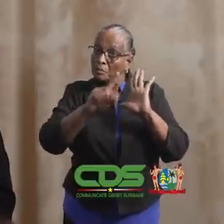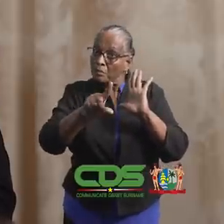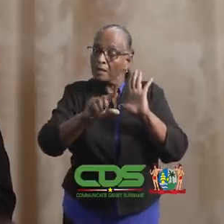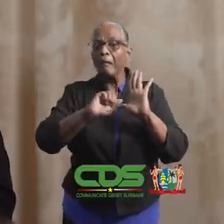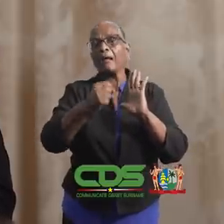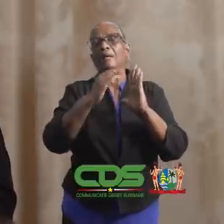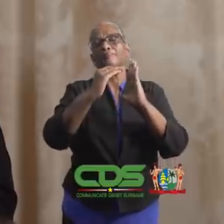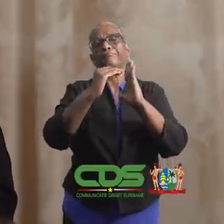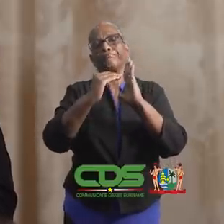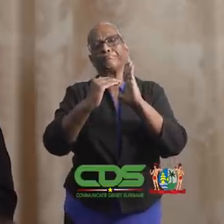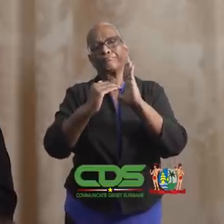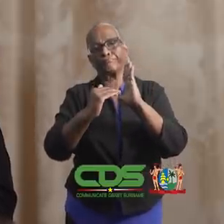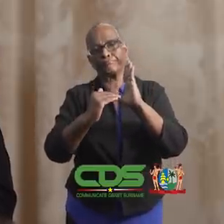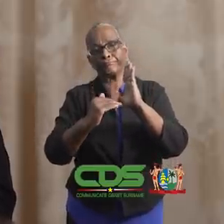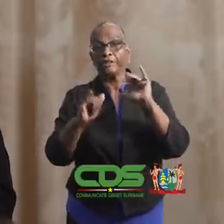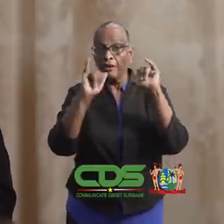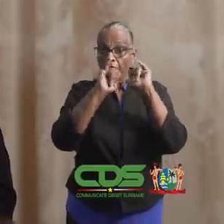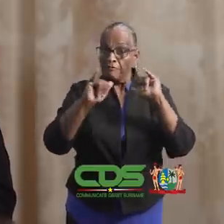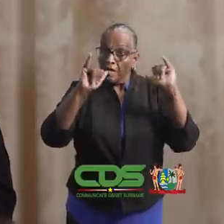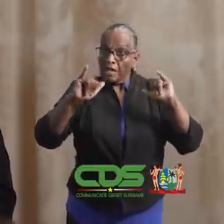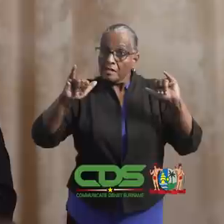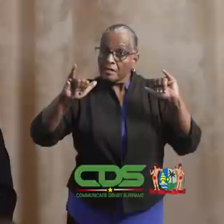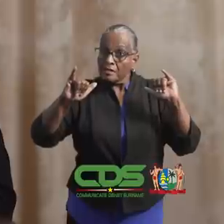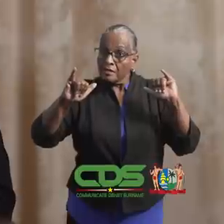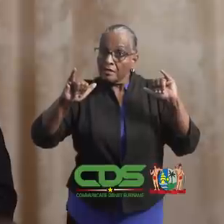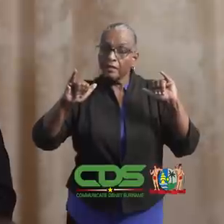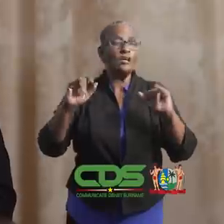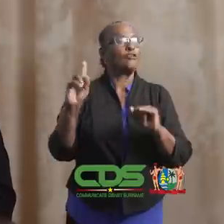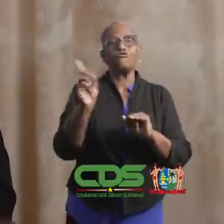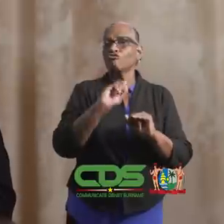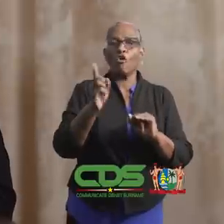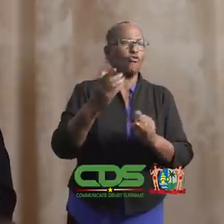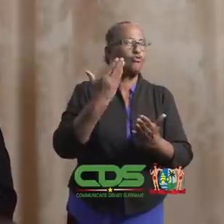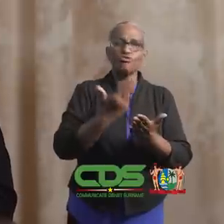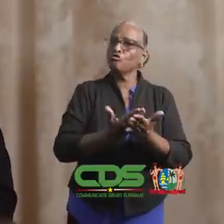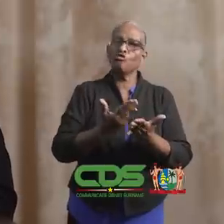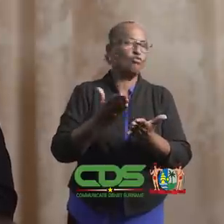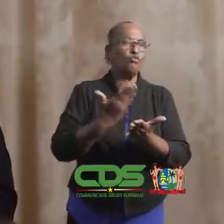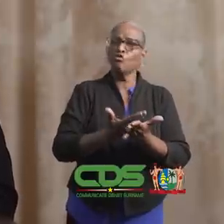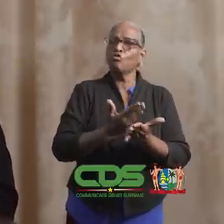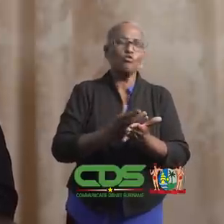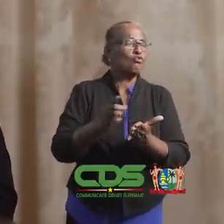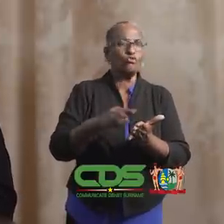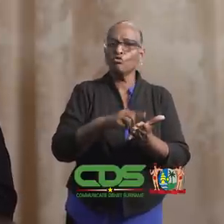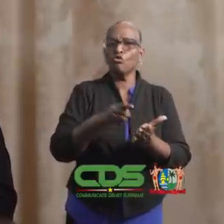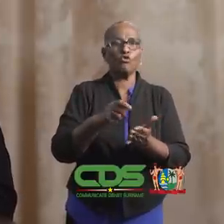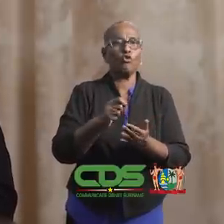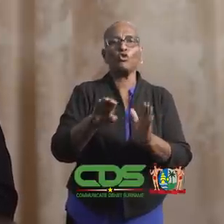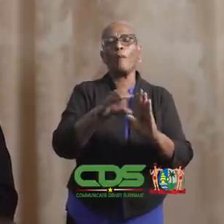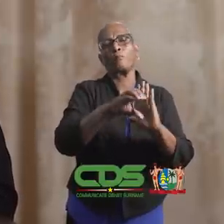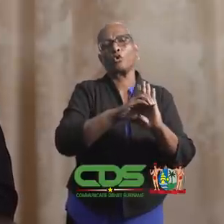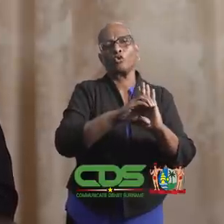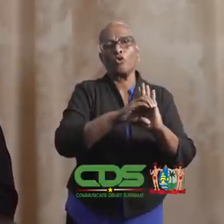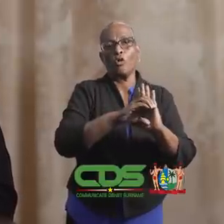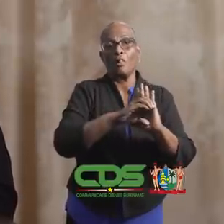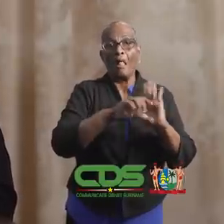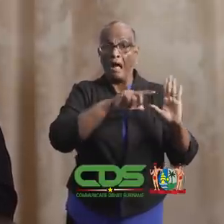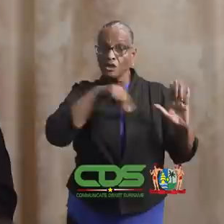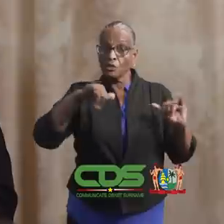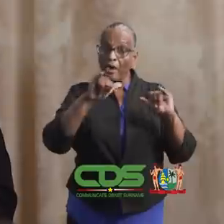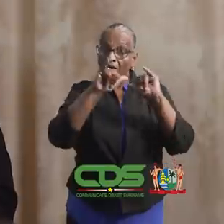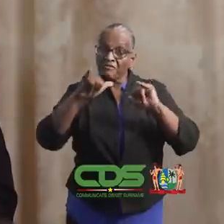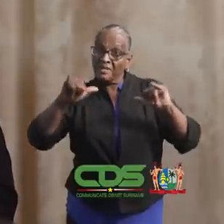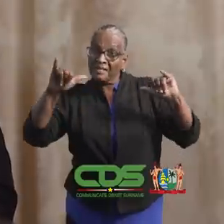worden beperkt. Voor feesten is er nog geen goedgekeurd protocol. Als we meenemen dat er bij feesten